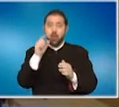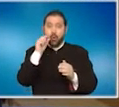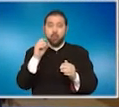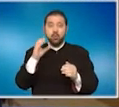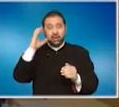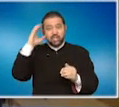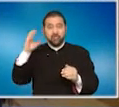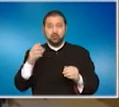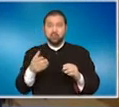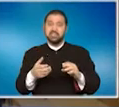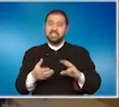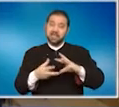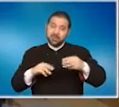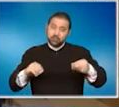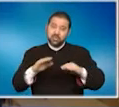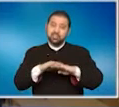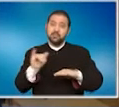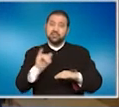vindeca pe cel mai puțin credincios.